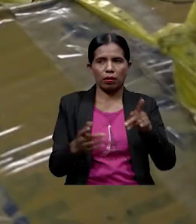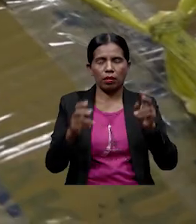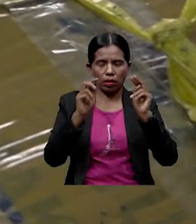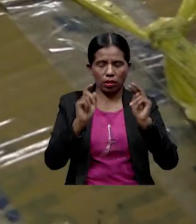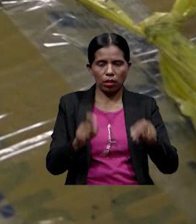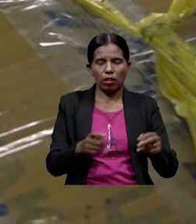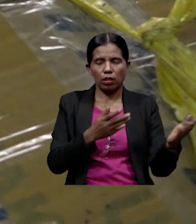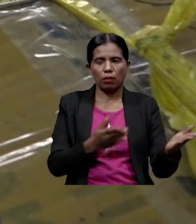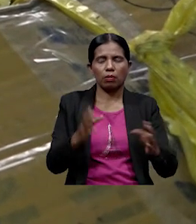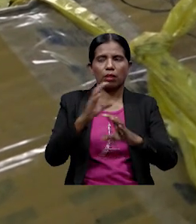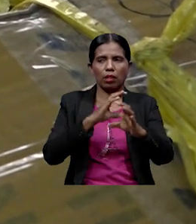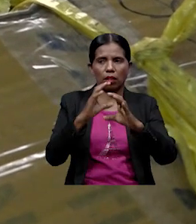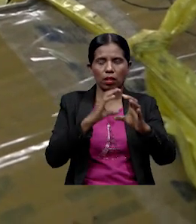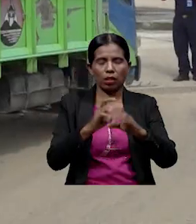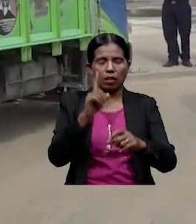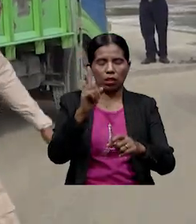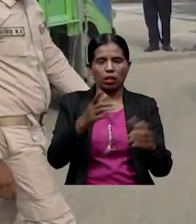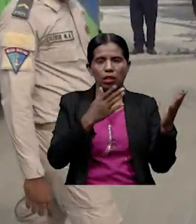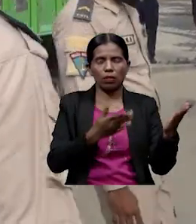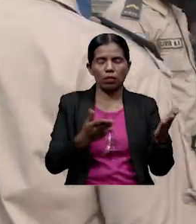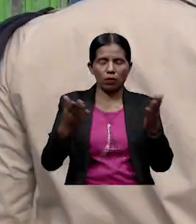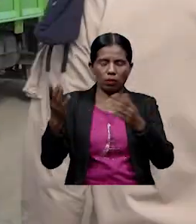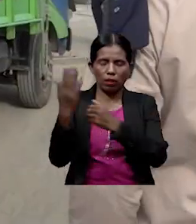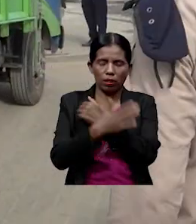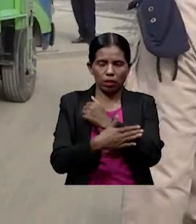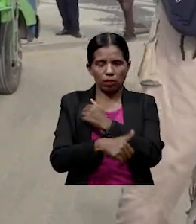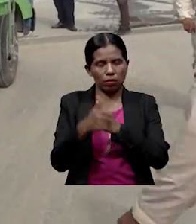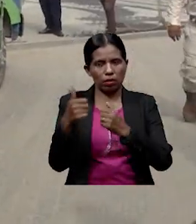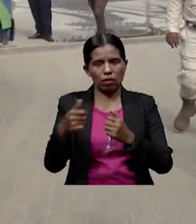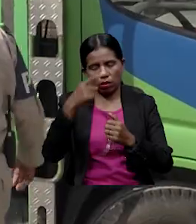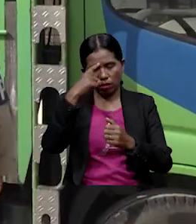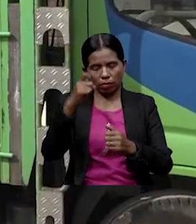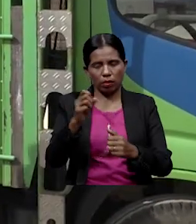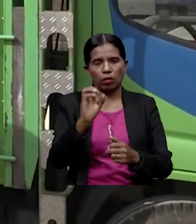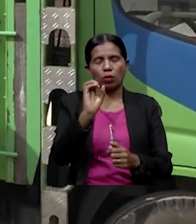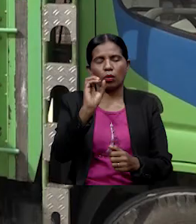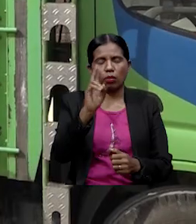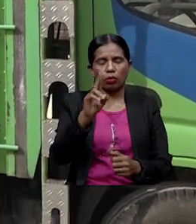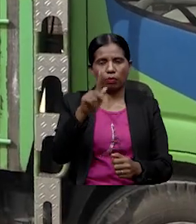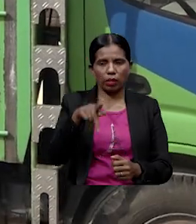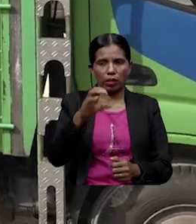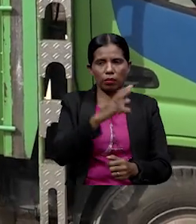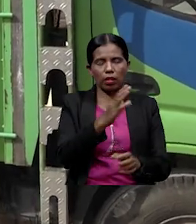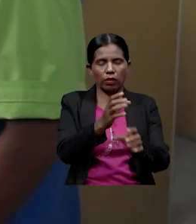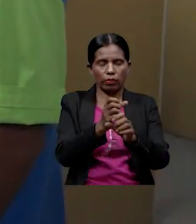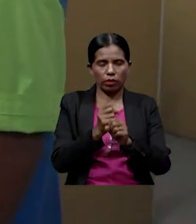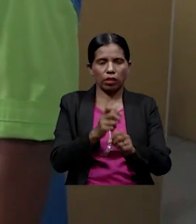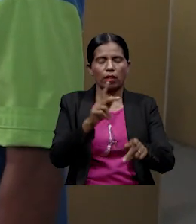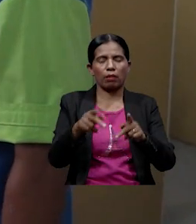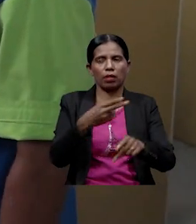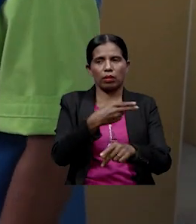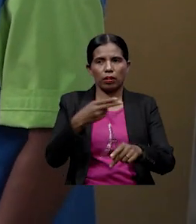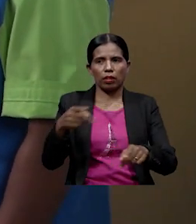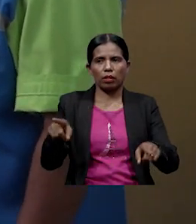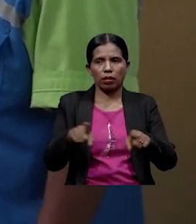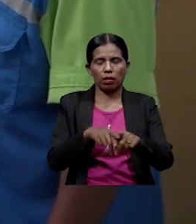tula bakareta kamioneta ida atu lori saiba liur. Tambane otoridade UPM kaptura kera si de daun Indonesia ida nudar kapitaun no